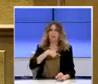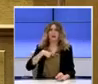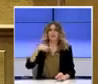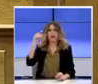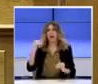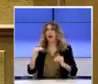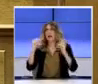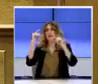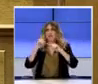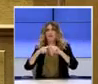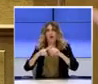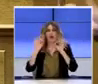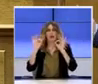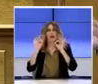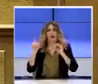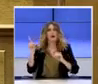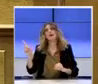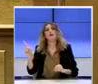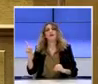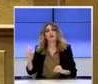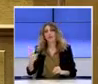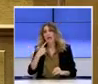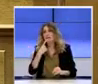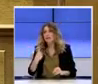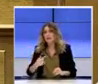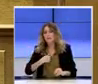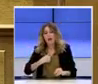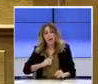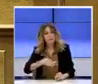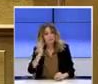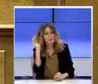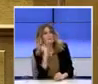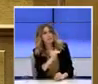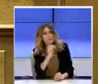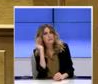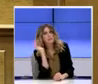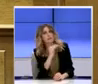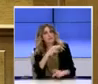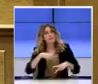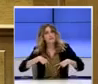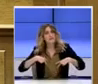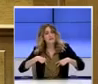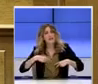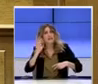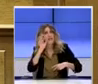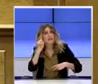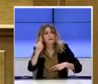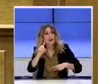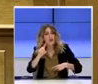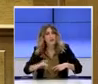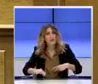τι εμφανιστήκατε να μας πείτε 1,5 μήνα μετά, εσείς ο ίδιος?